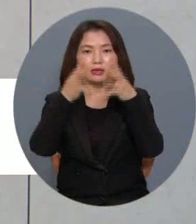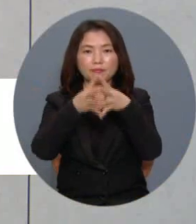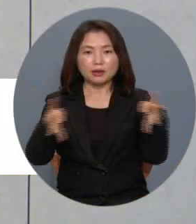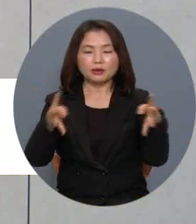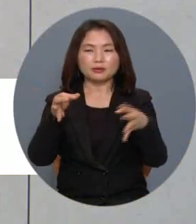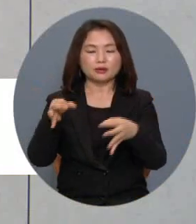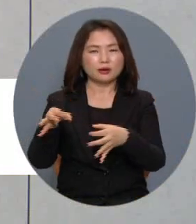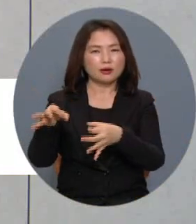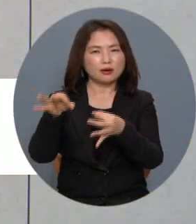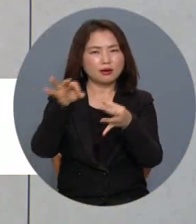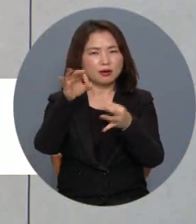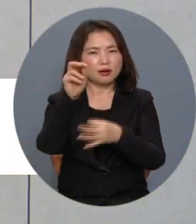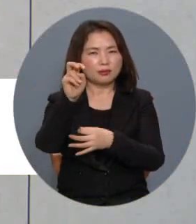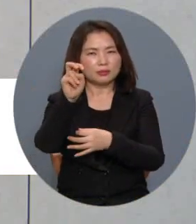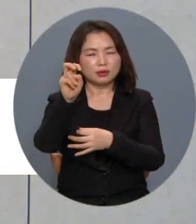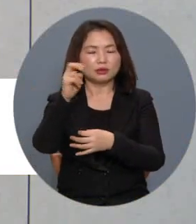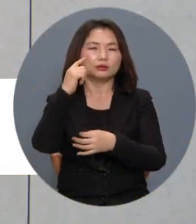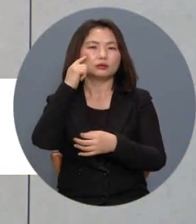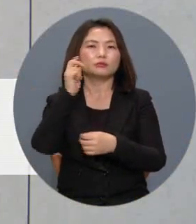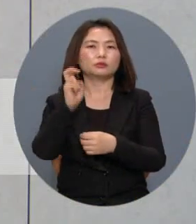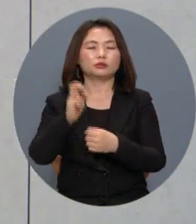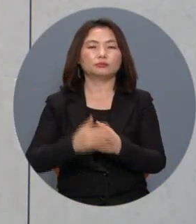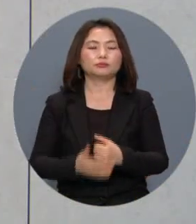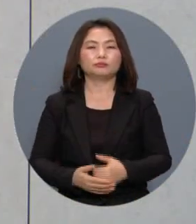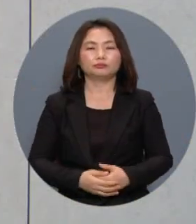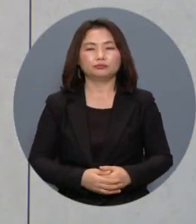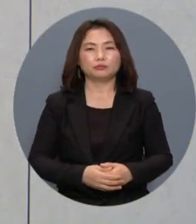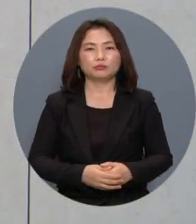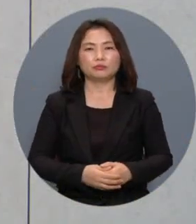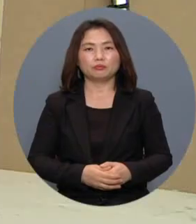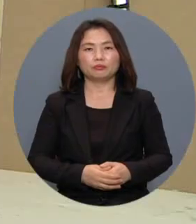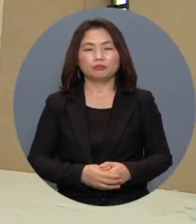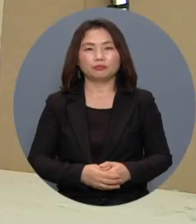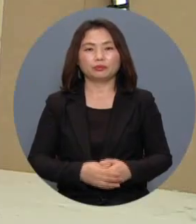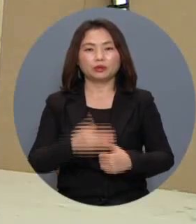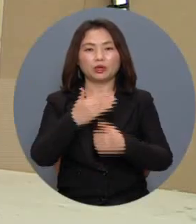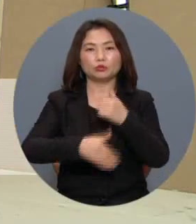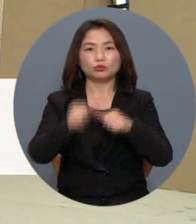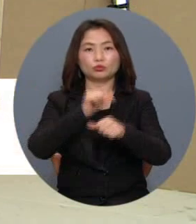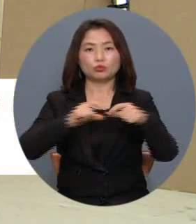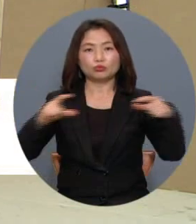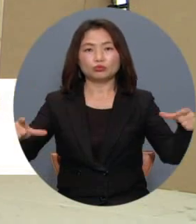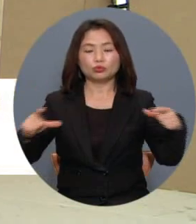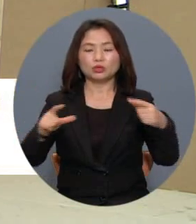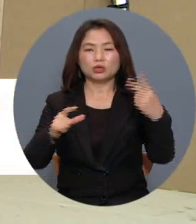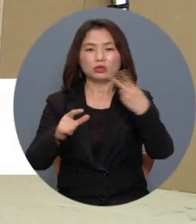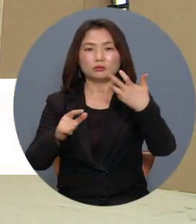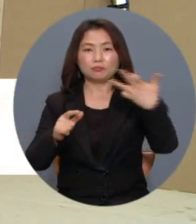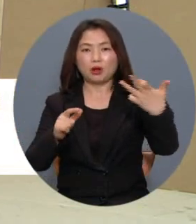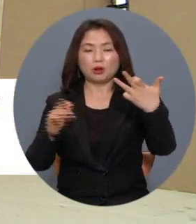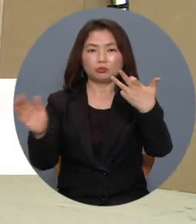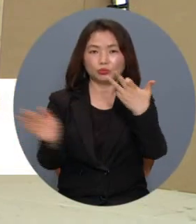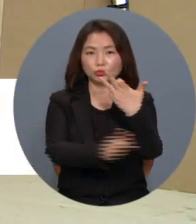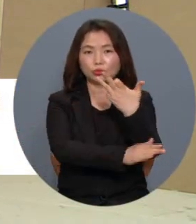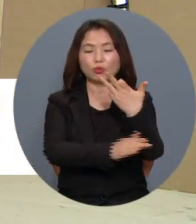분양 가격이 오를 것으로 예상하기 때문입니다. 대구 수성구는 지난